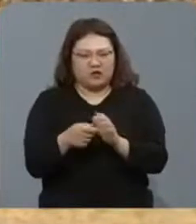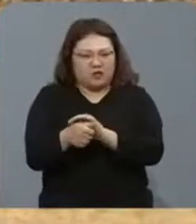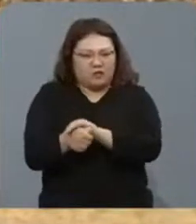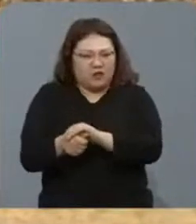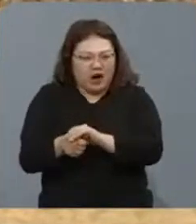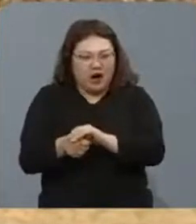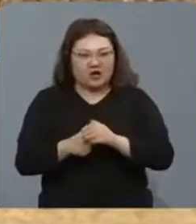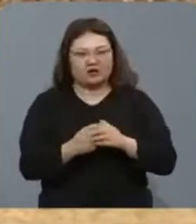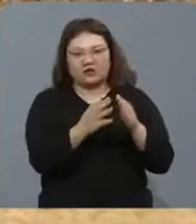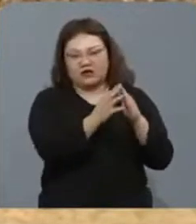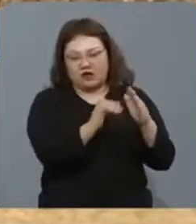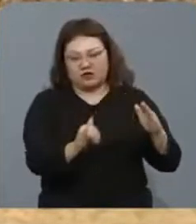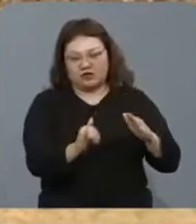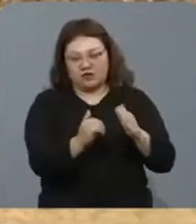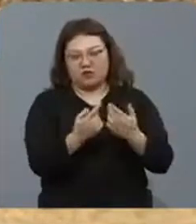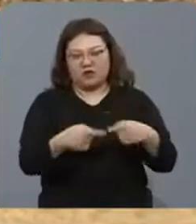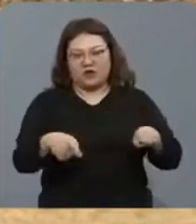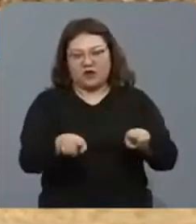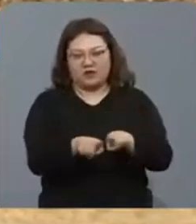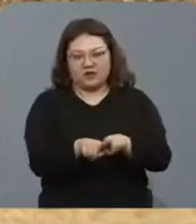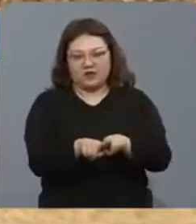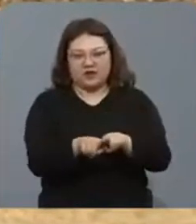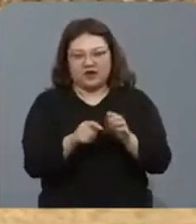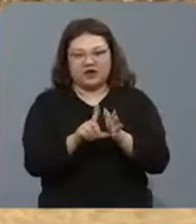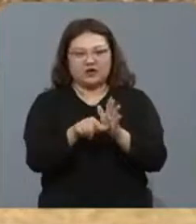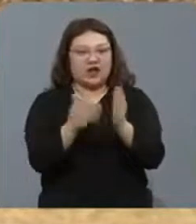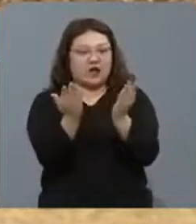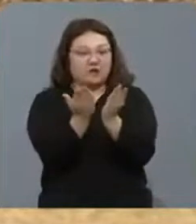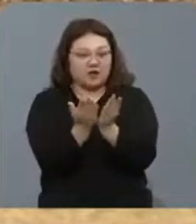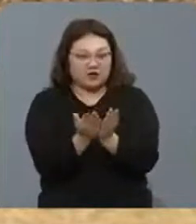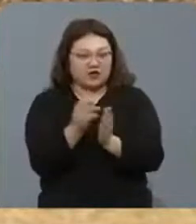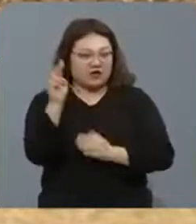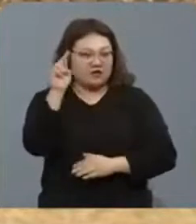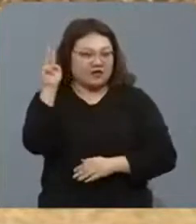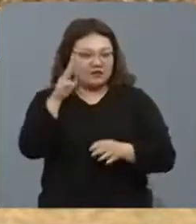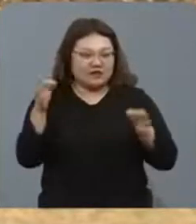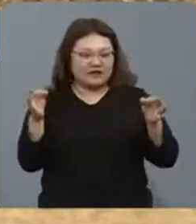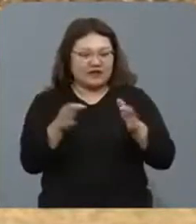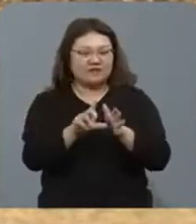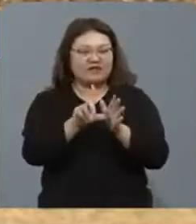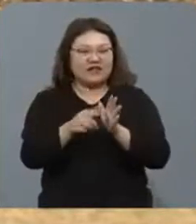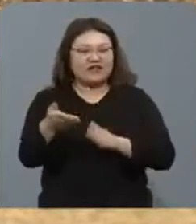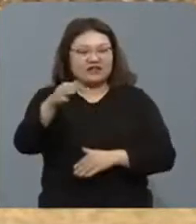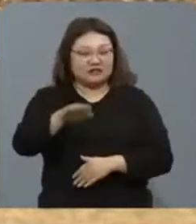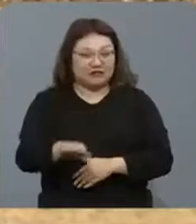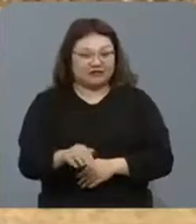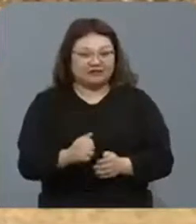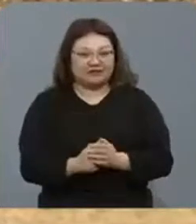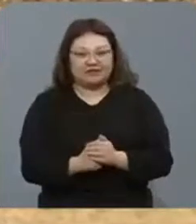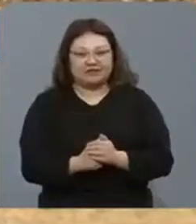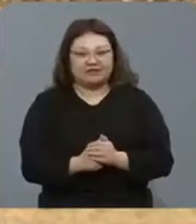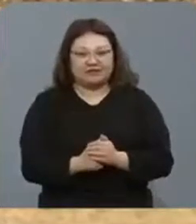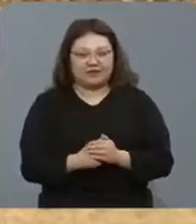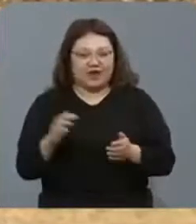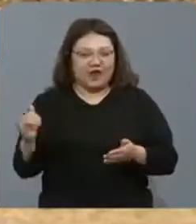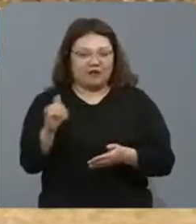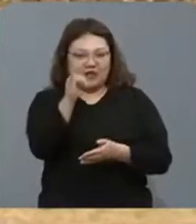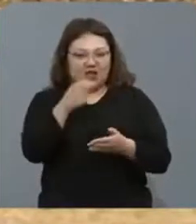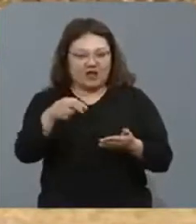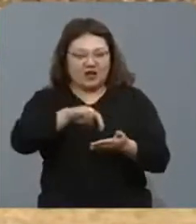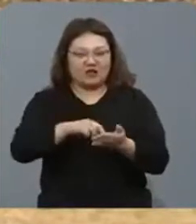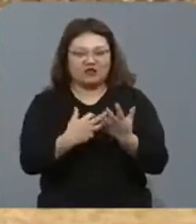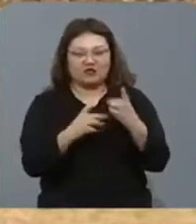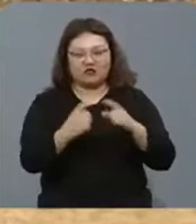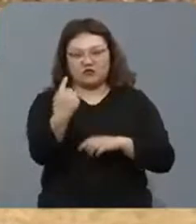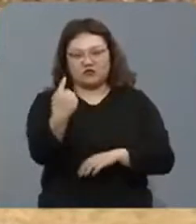이렇게 가족들하고 같이 모처럼 또 시간 내서 이렇게 2박 3일 짧은 시간이지만 이렇게 또 비행기를 타고 제주도로